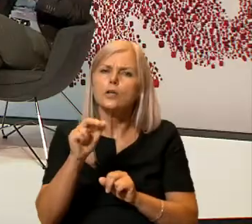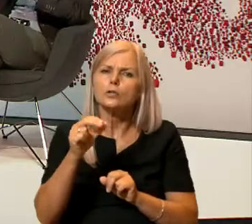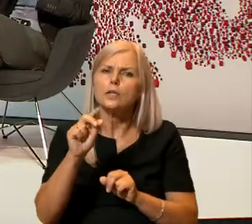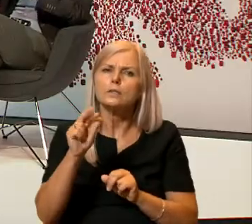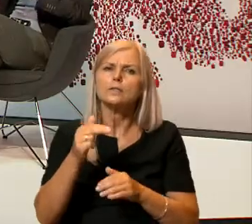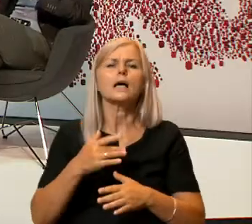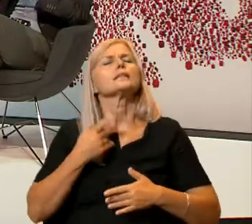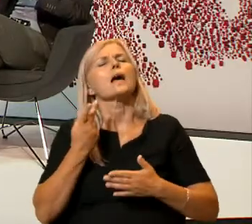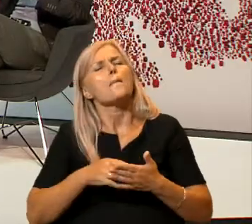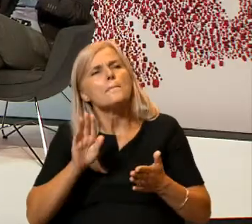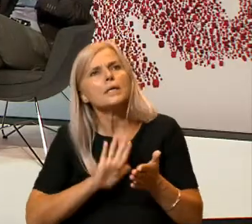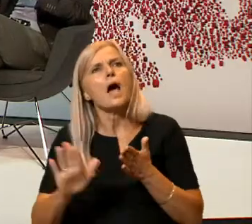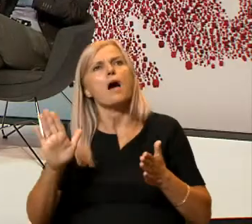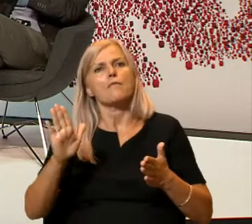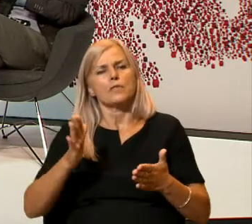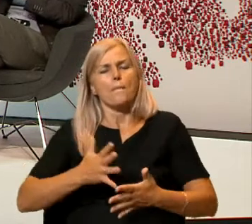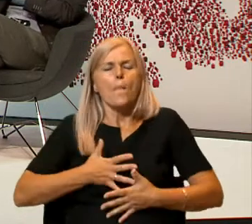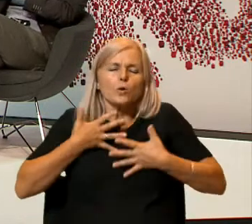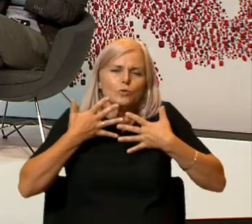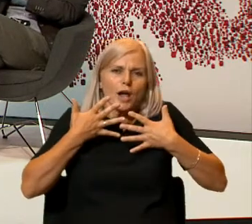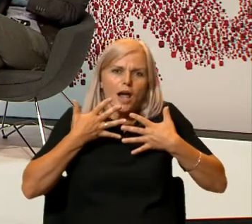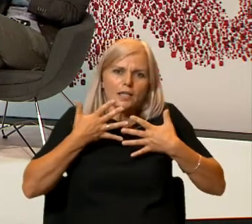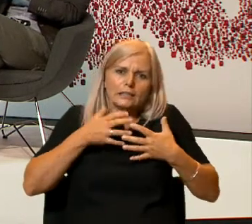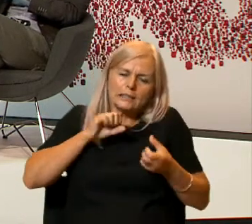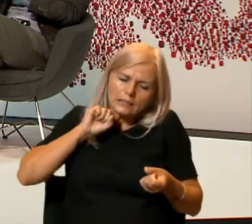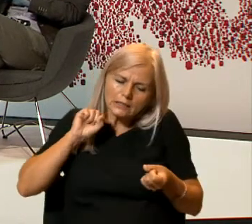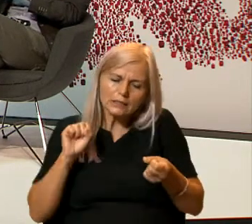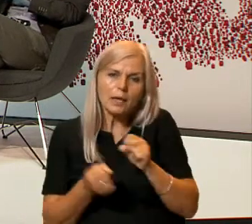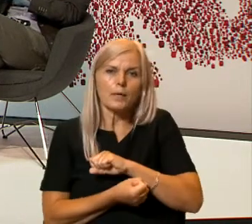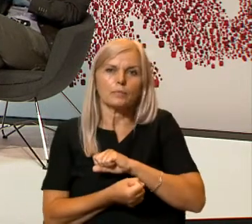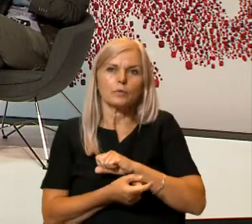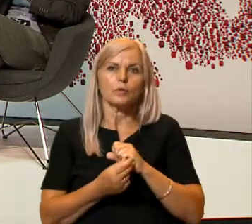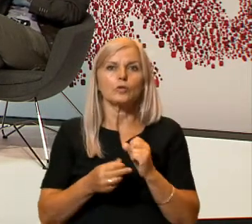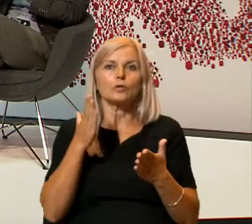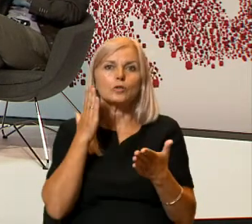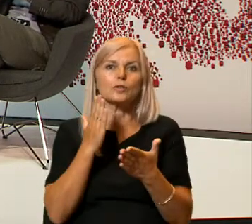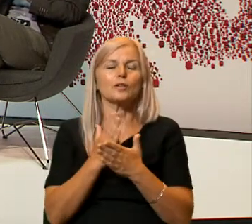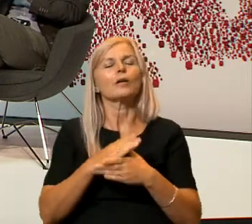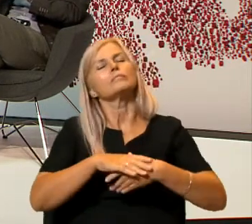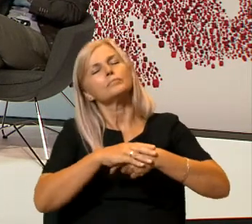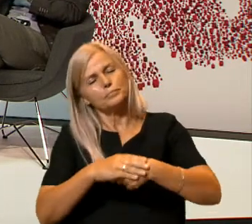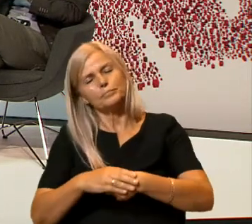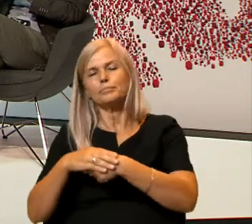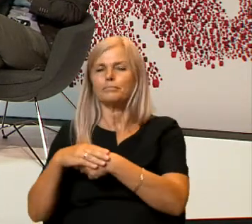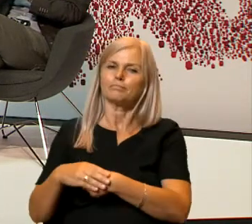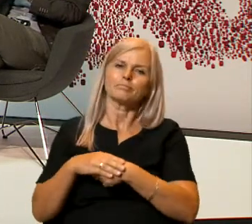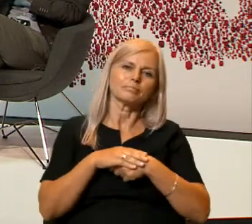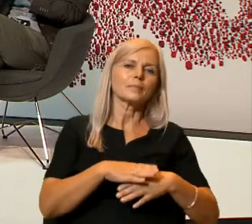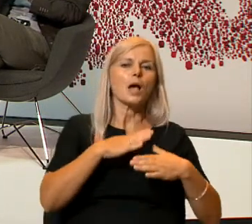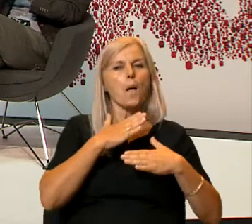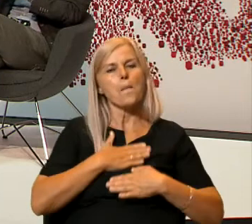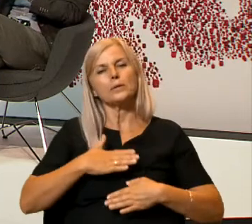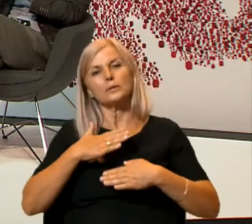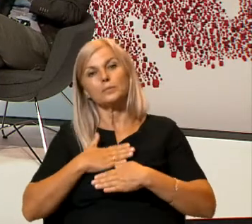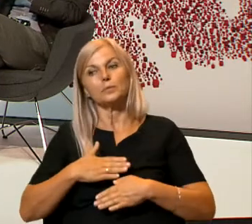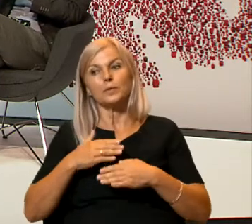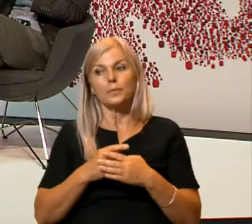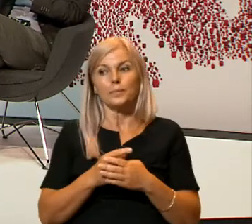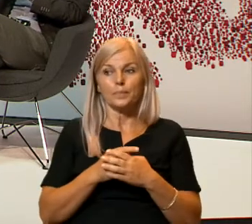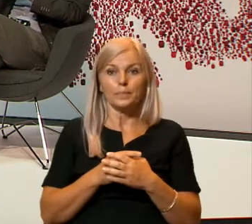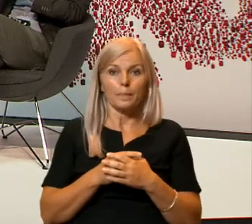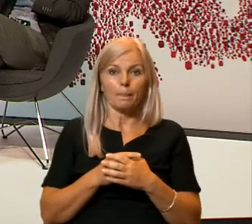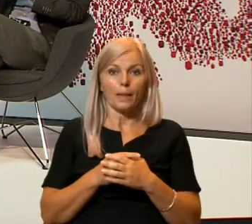prawdziwie poruszeni i przemienieni, i nie chodzi o to, o wymianę uprzejmości. Small talk jest coś,